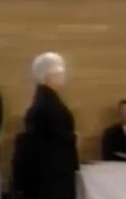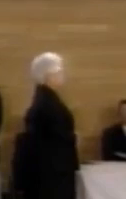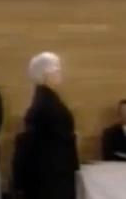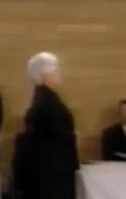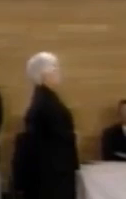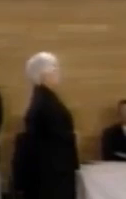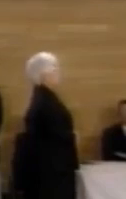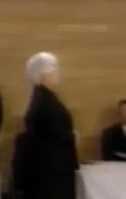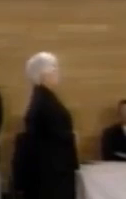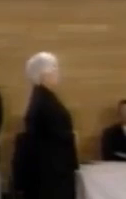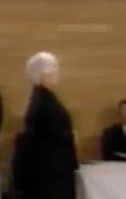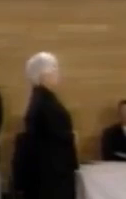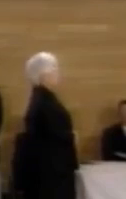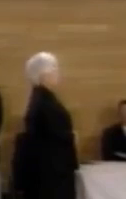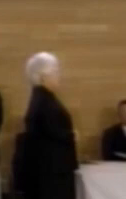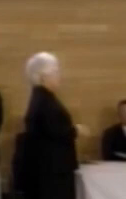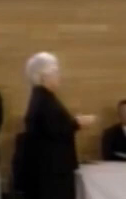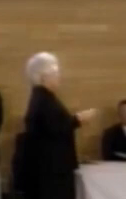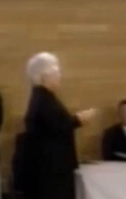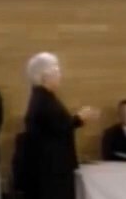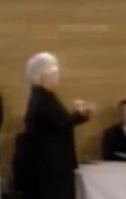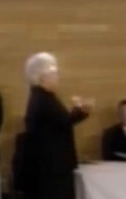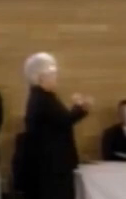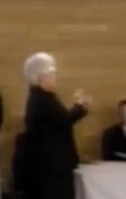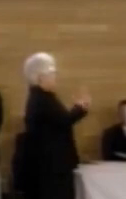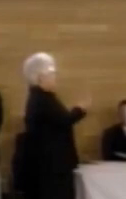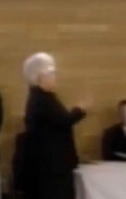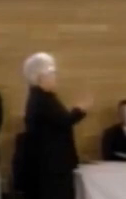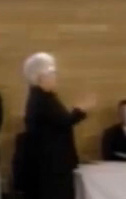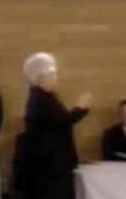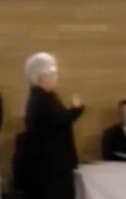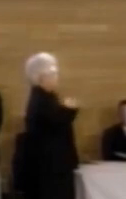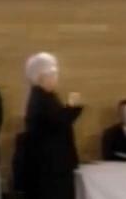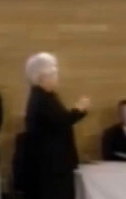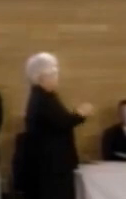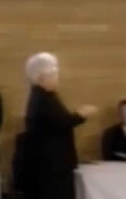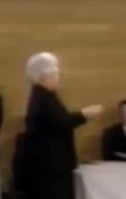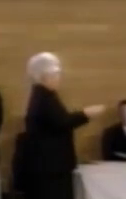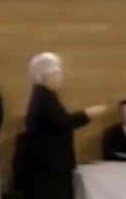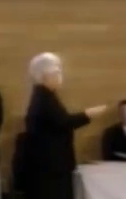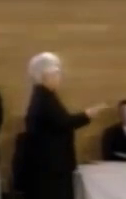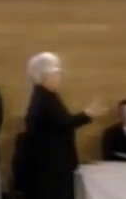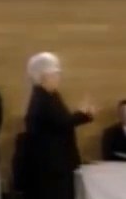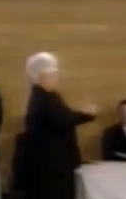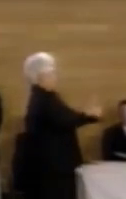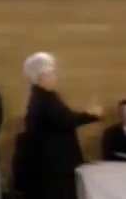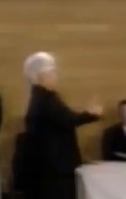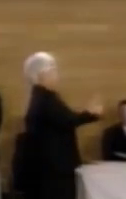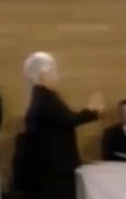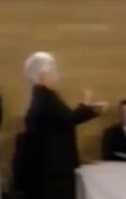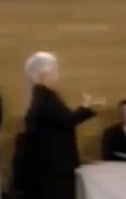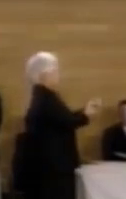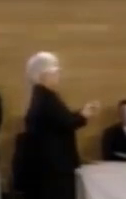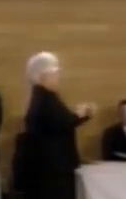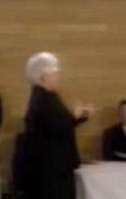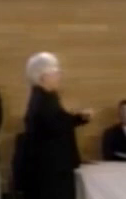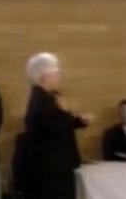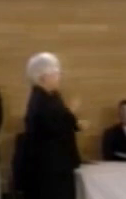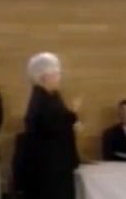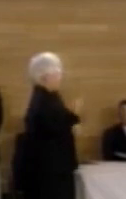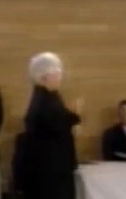いまだに猛威を振るう新型コロナウイルス感染症の拡大防止のため、昨年度に引き